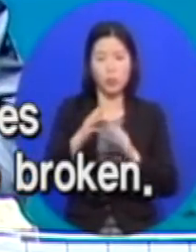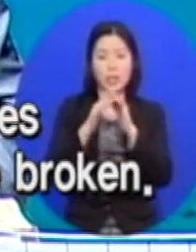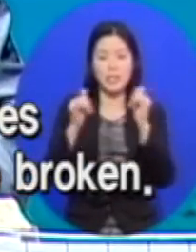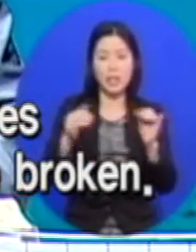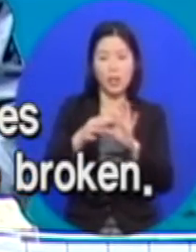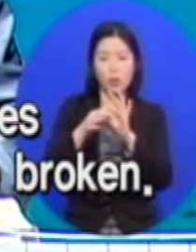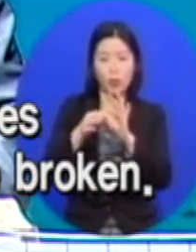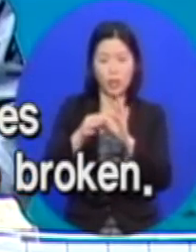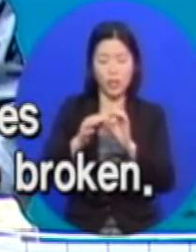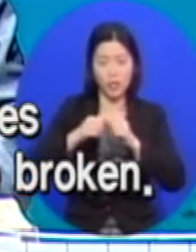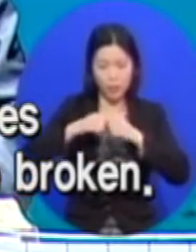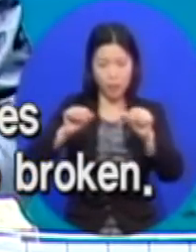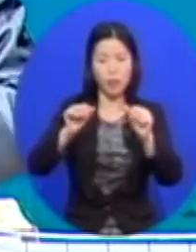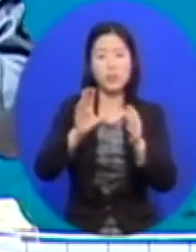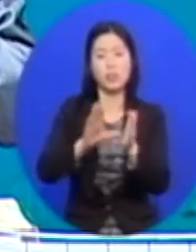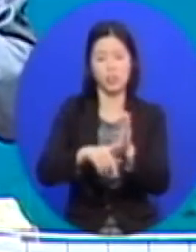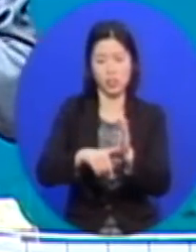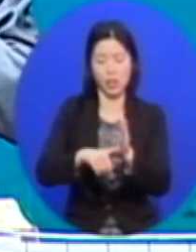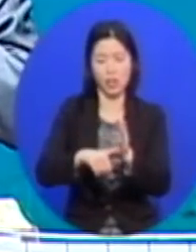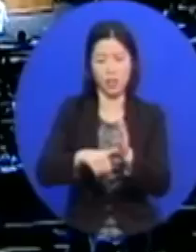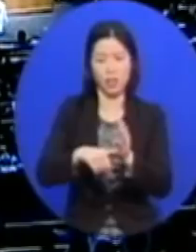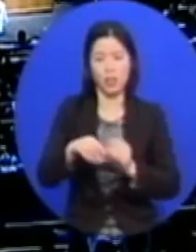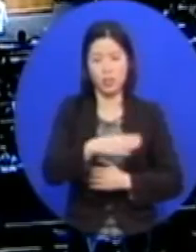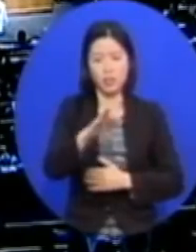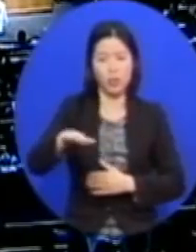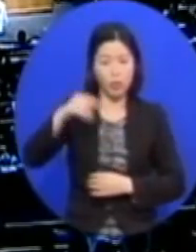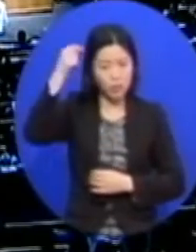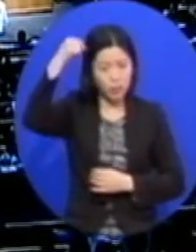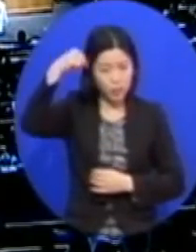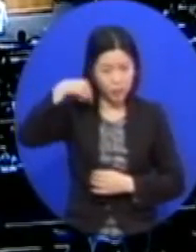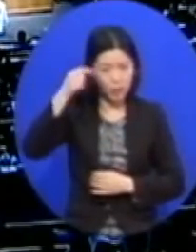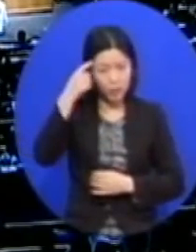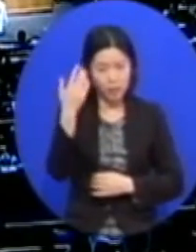쓸 때 여러분이 그것을 느끼시나요